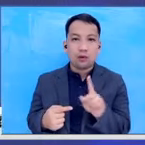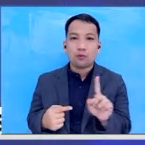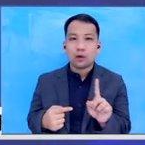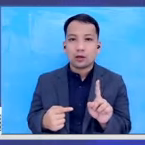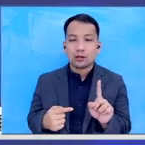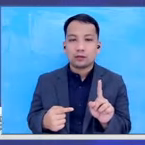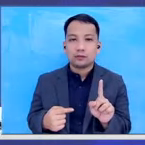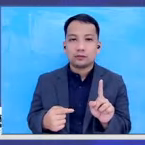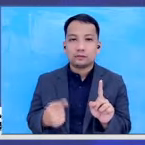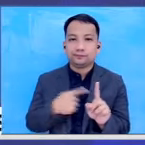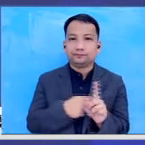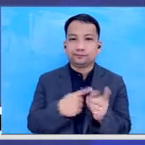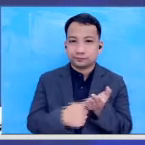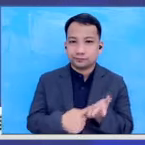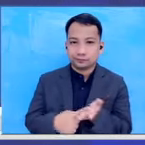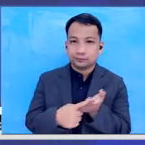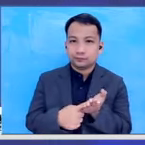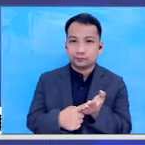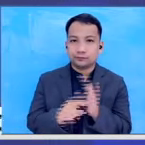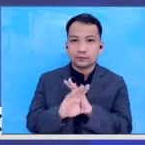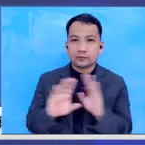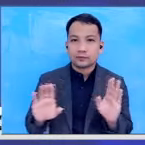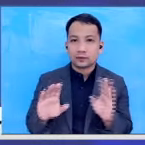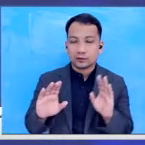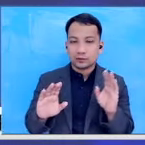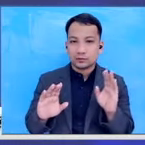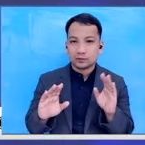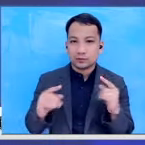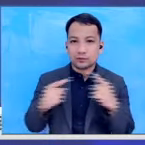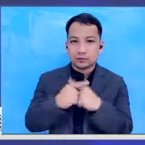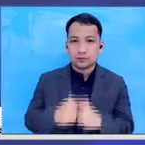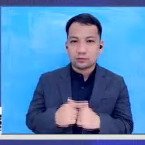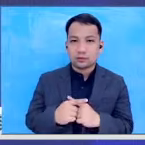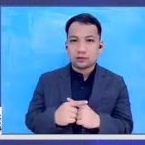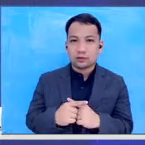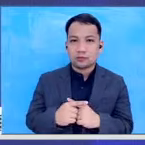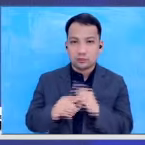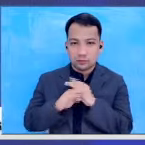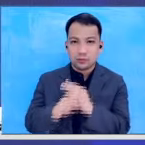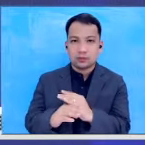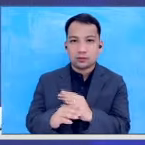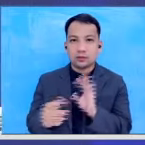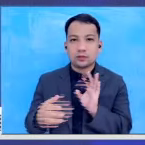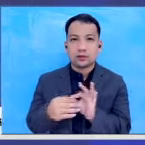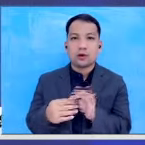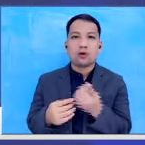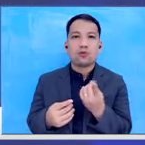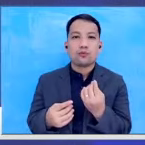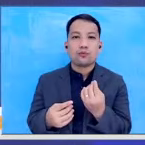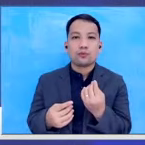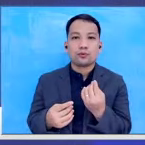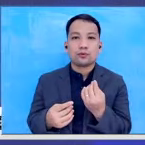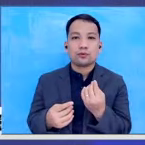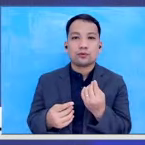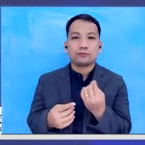meron tayong usapan para hindi naman magkagulo, para maiwasan natin ang